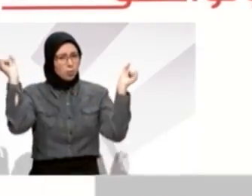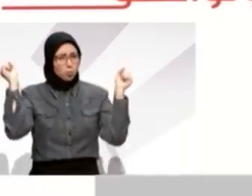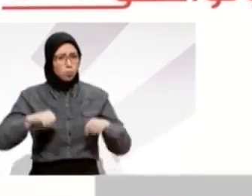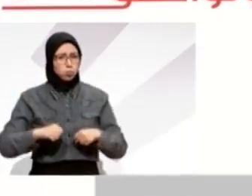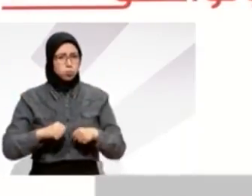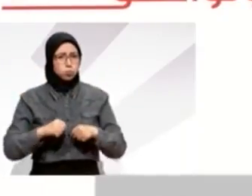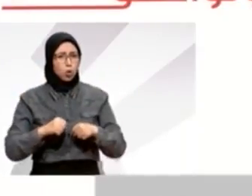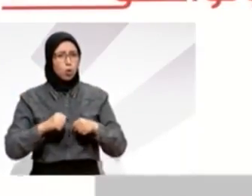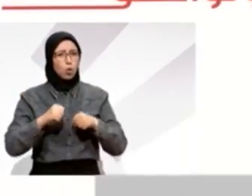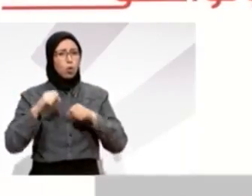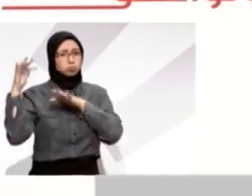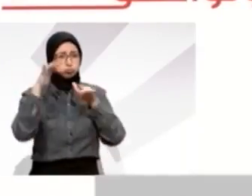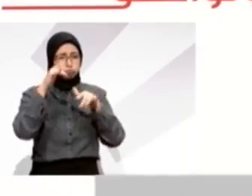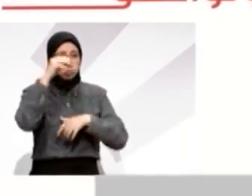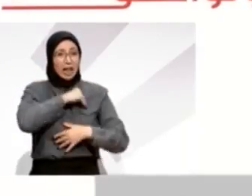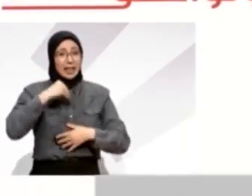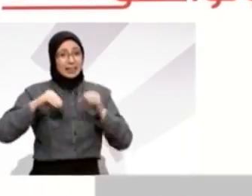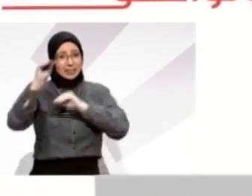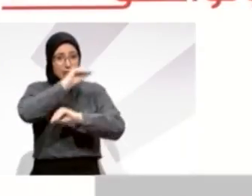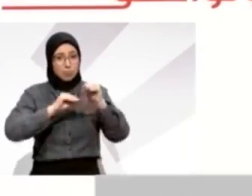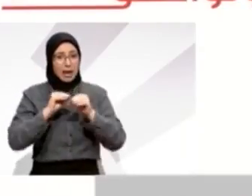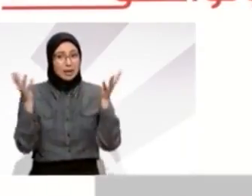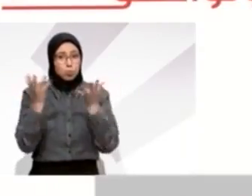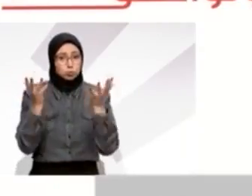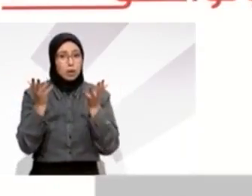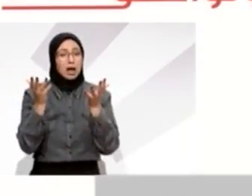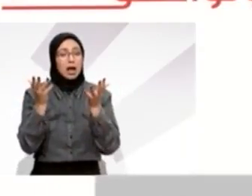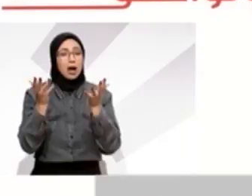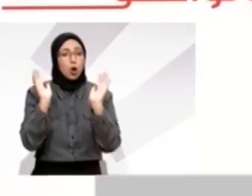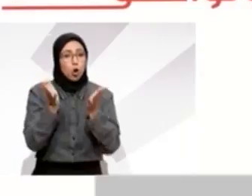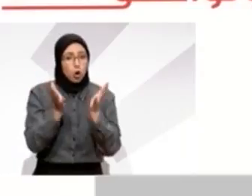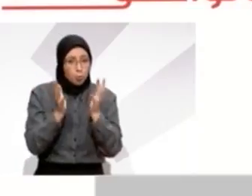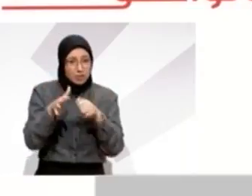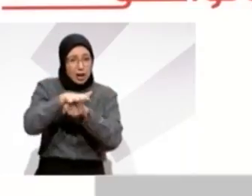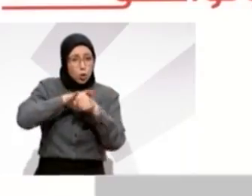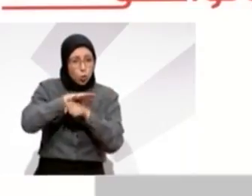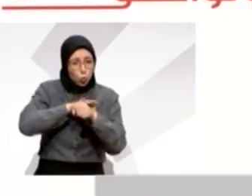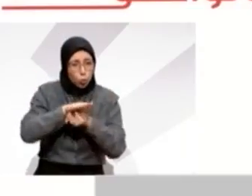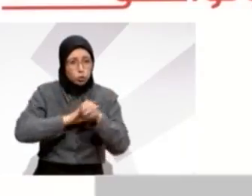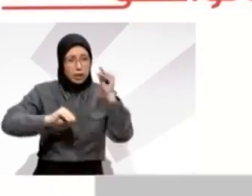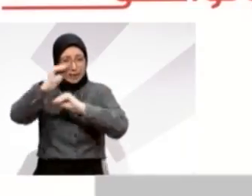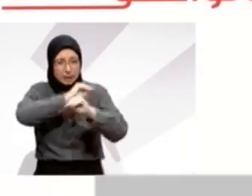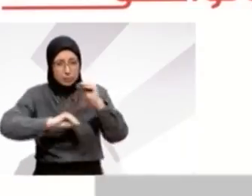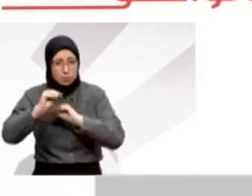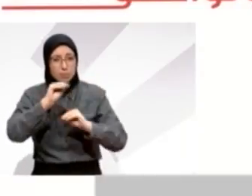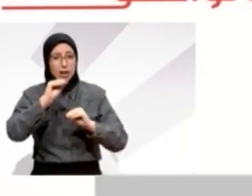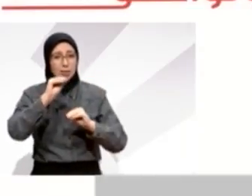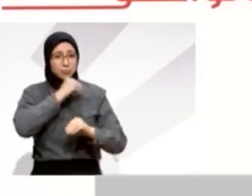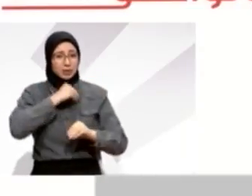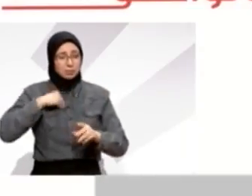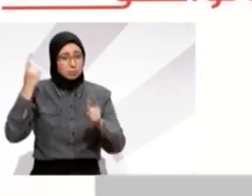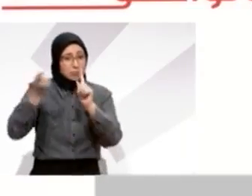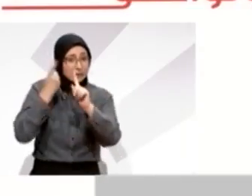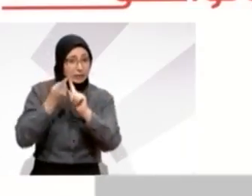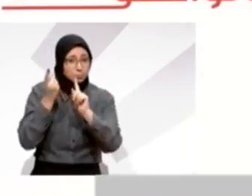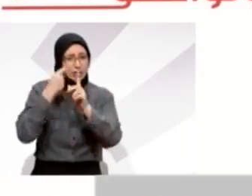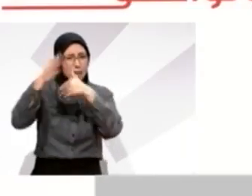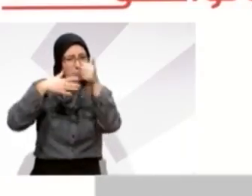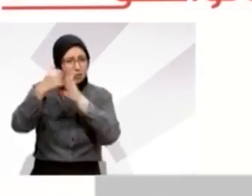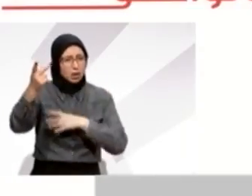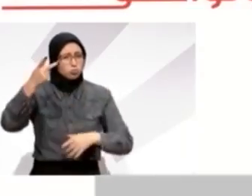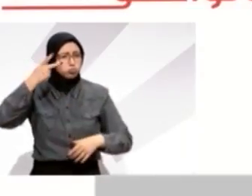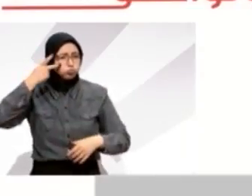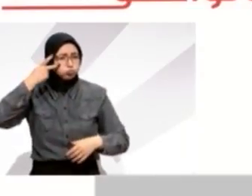لها وجهه طبيه هيك عليش مشروع لا حديث مستشفى جامعي تتوفر فيه تتوفر فيه اليك مره